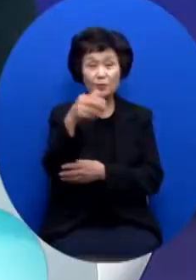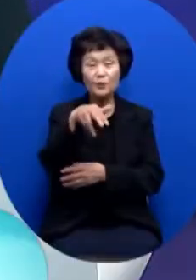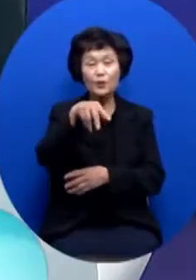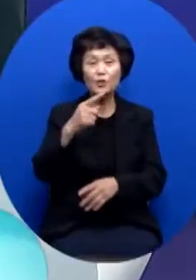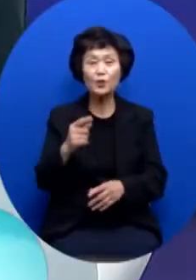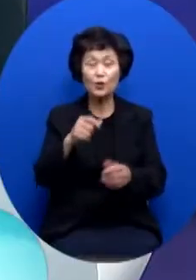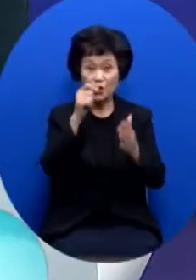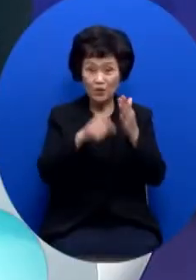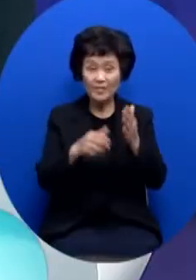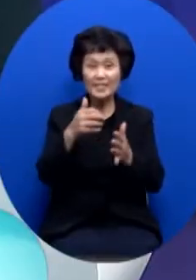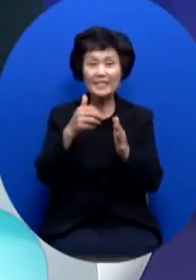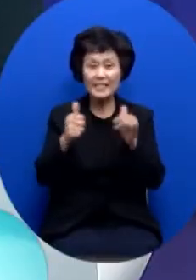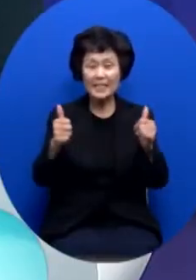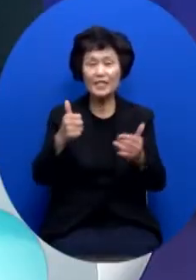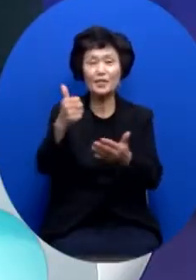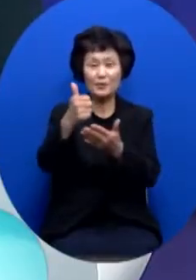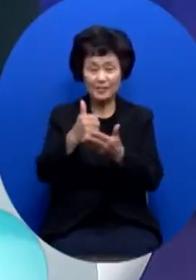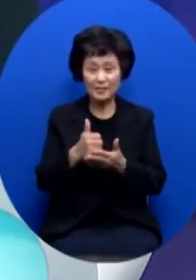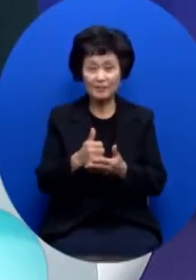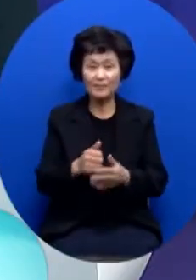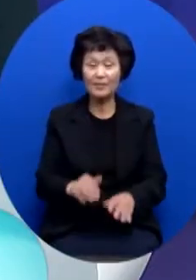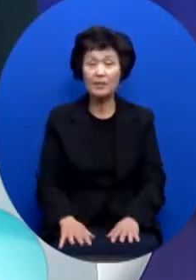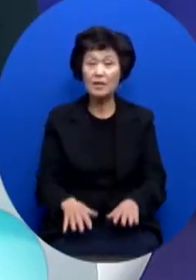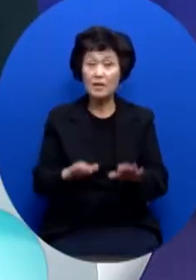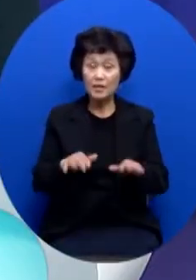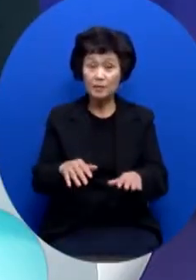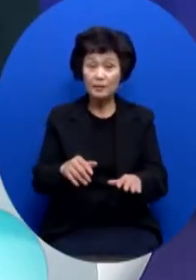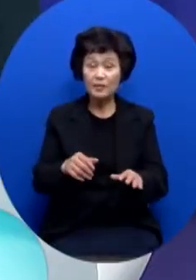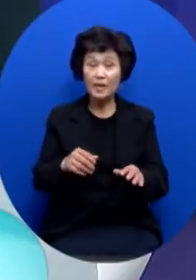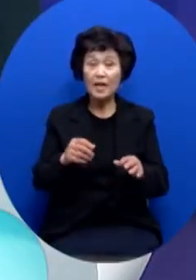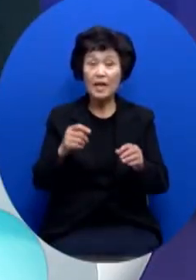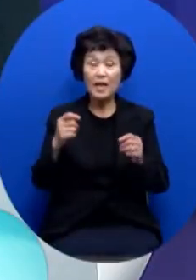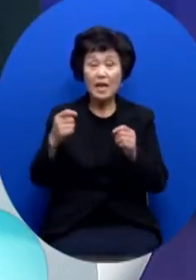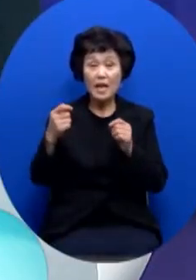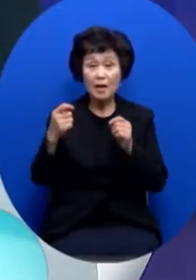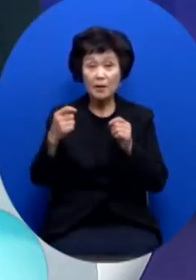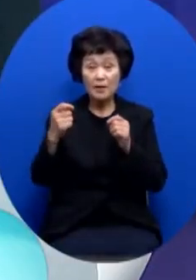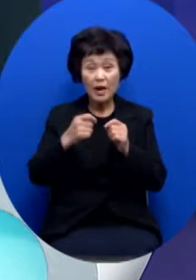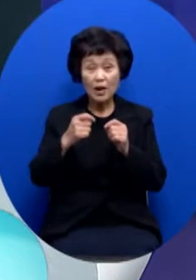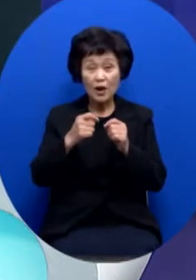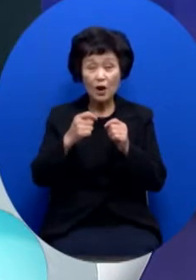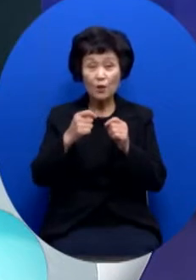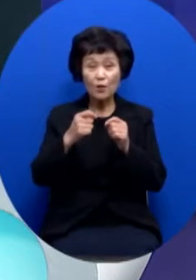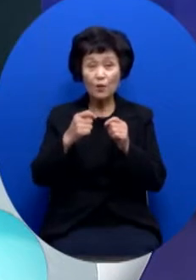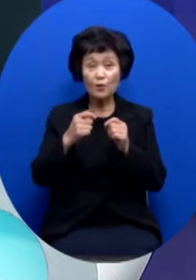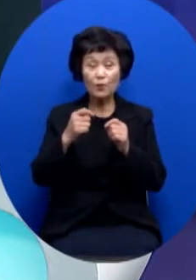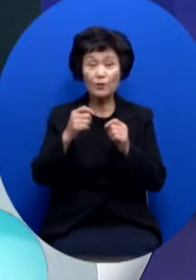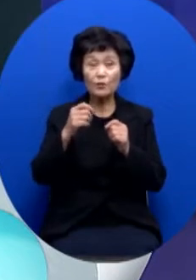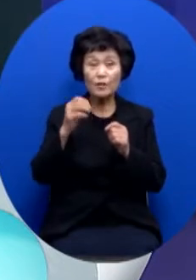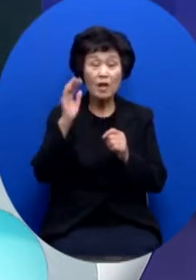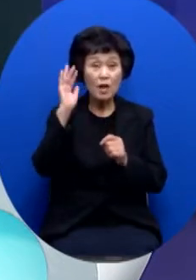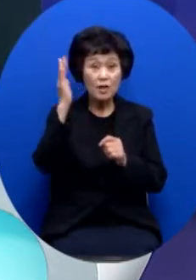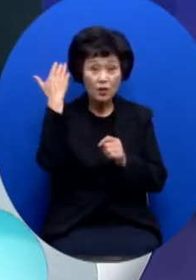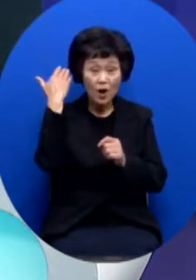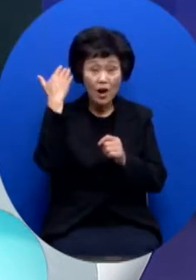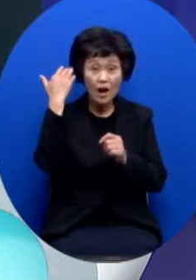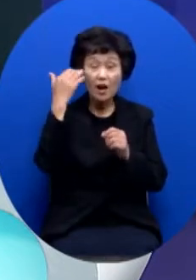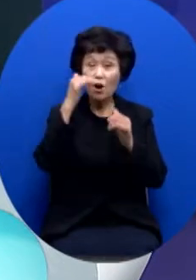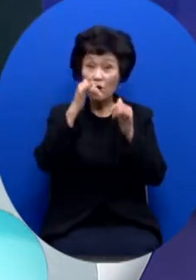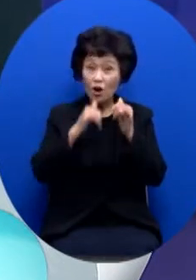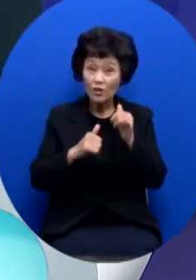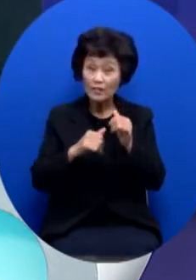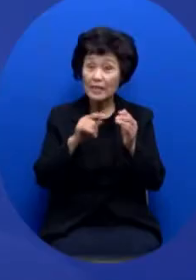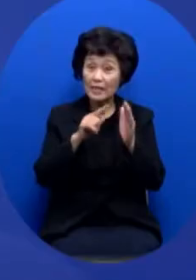예, 안녕하세요. 네, 이번에 한 교총과 함께 근대 기독교 역사 문화 현장을 돌아보셨다고 들었는데 어디를 좀 다녀오셨나요?